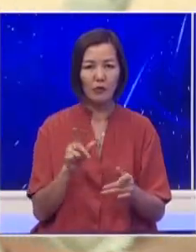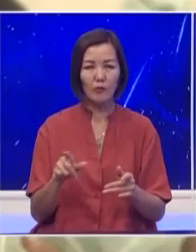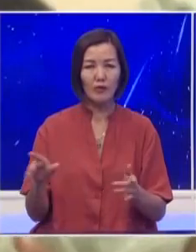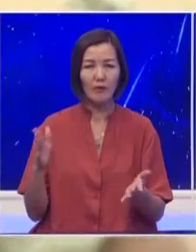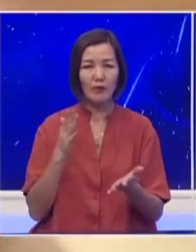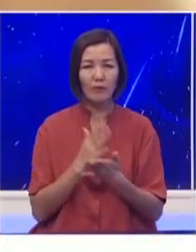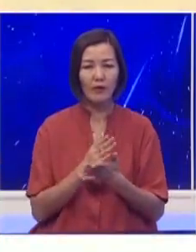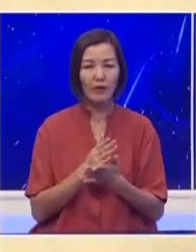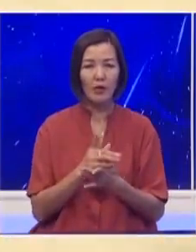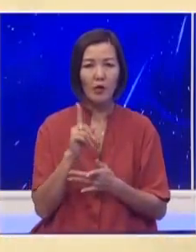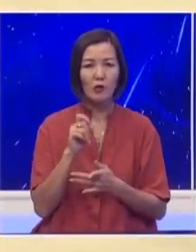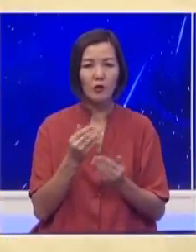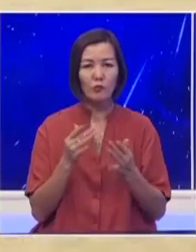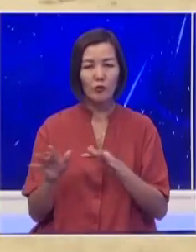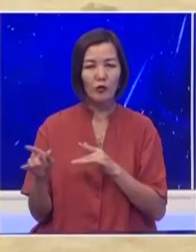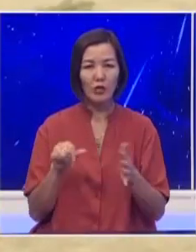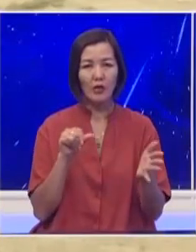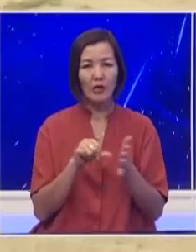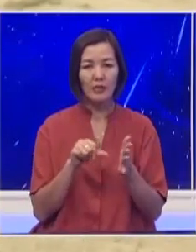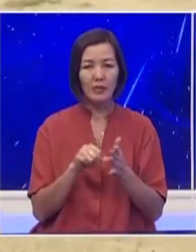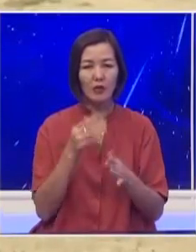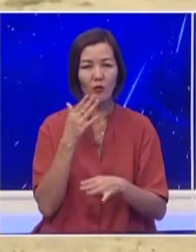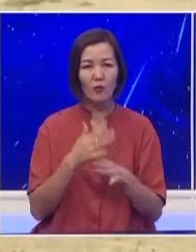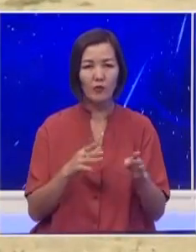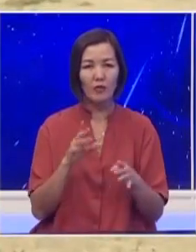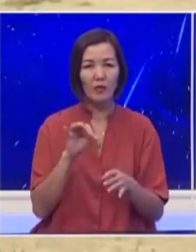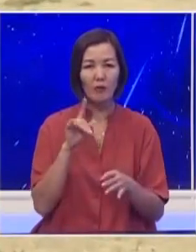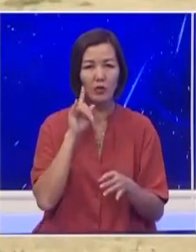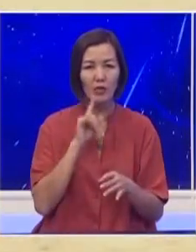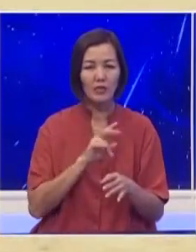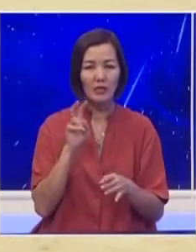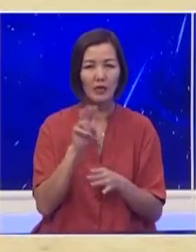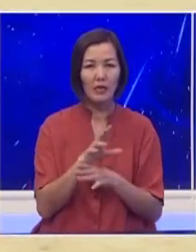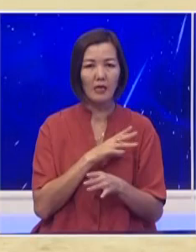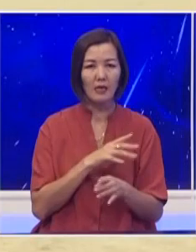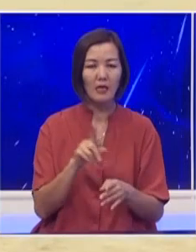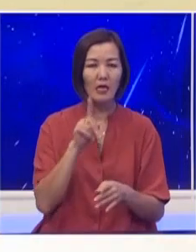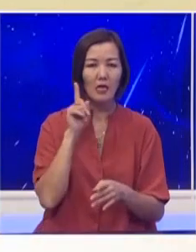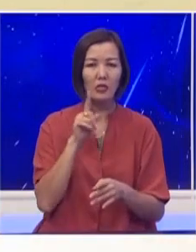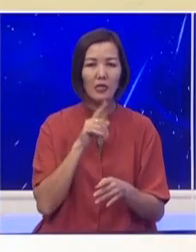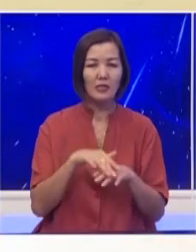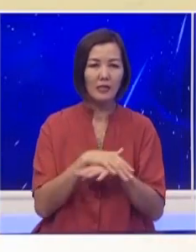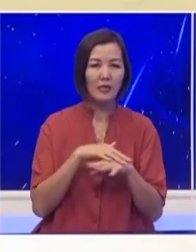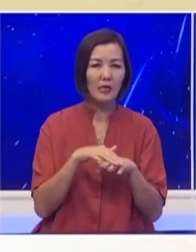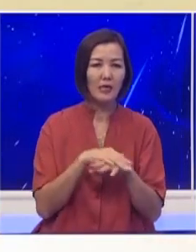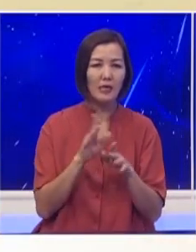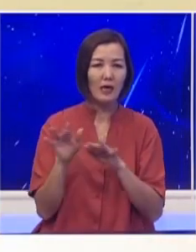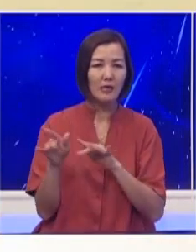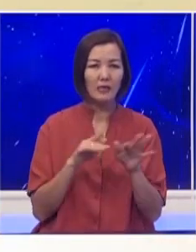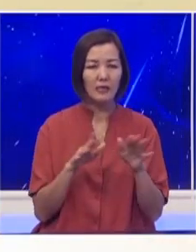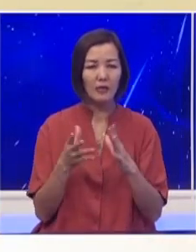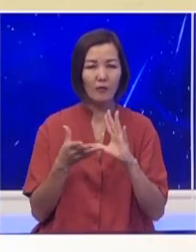азамат бар. Олардың 100-ге жуығы бүгінгі шараға қатысты. Тең жартысы еңбекші қазақтан келген. жасыл ел акциясы бойынша бір жылдың көлемінде